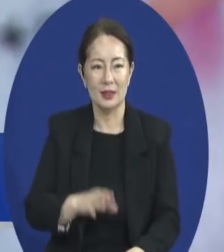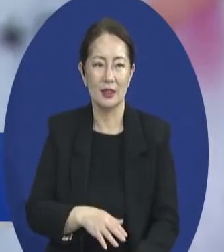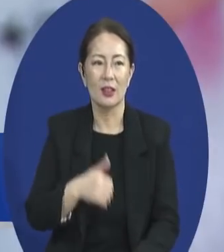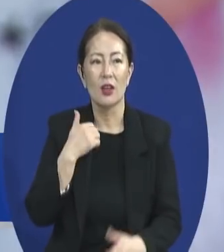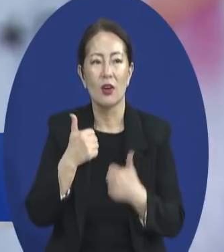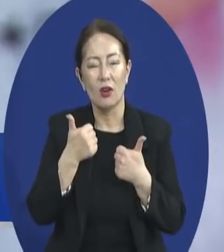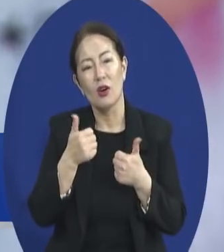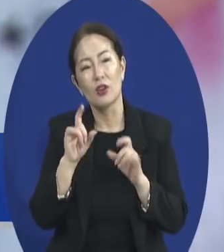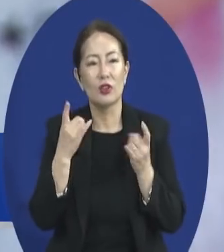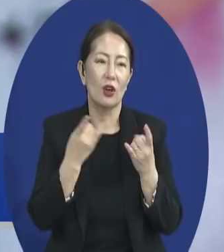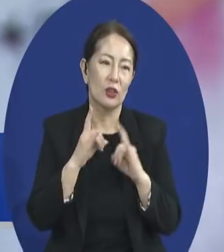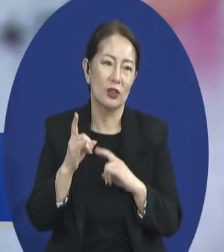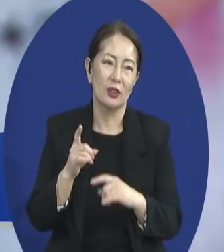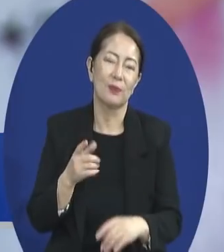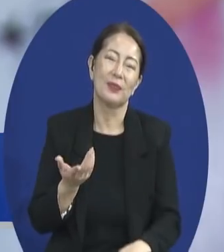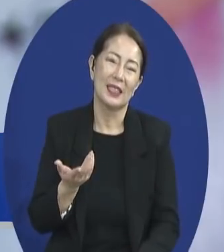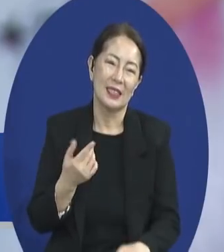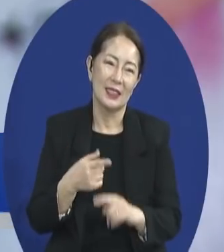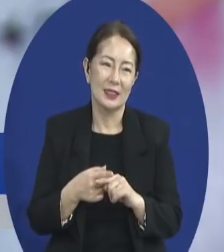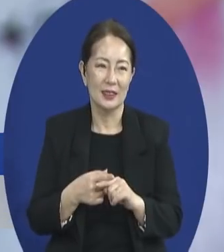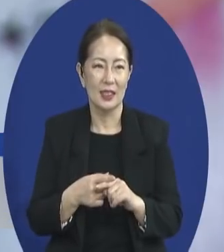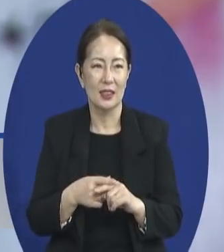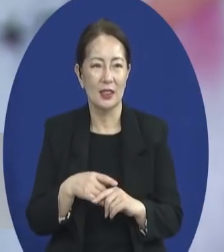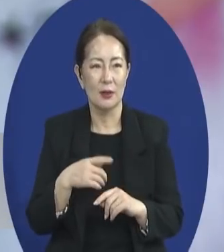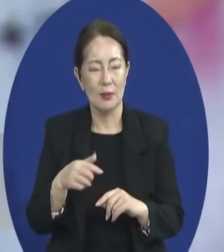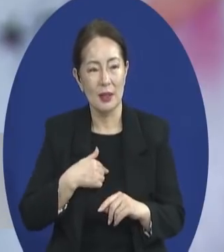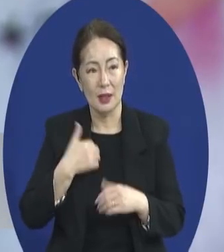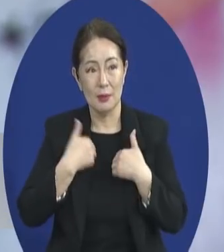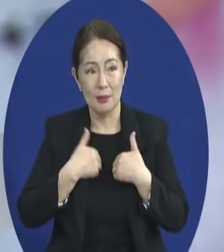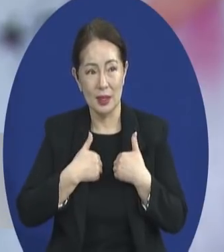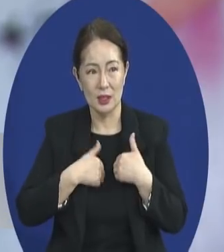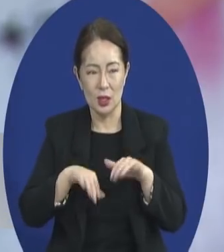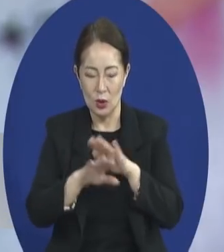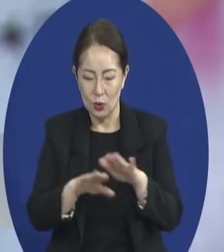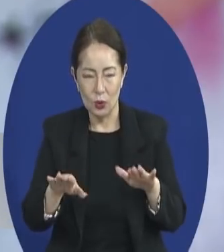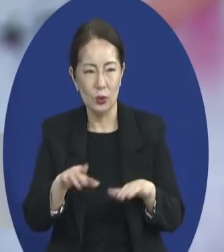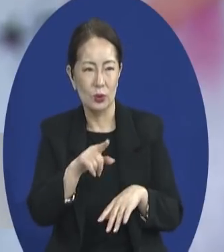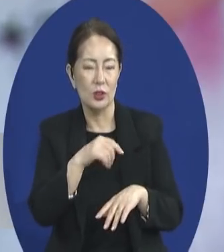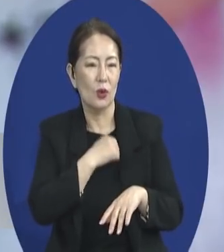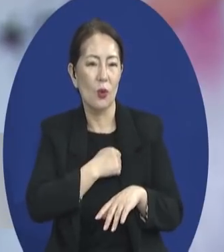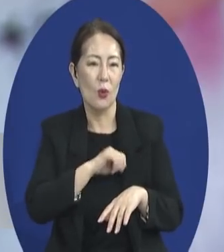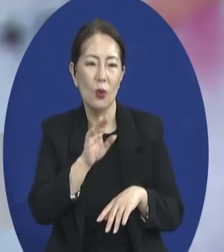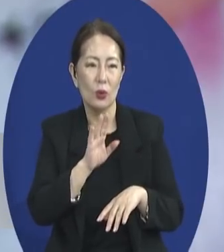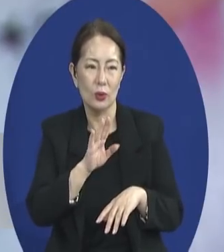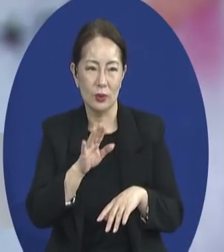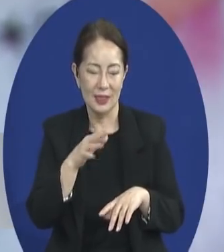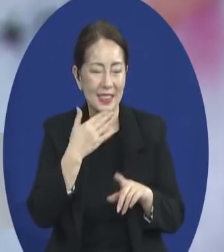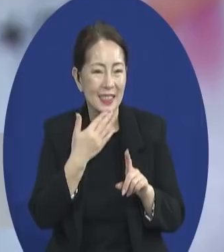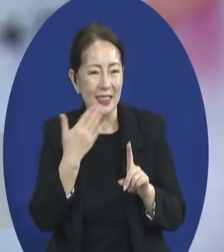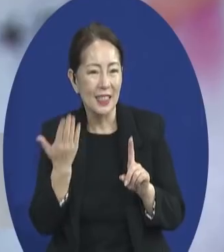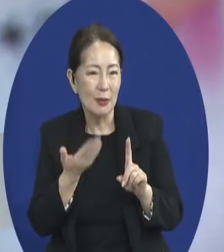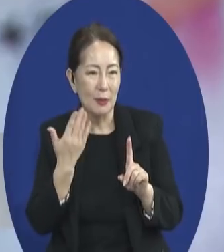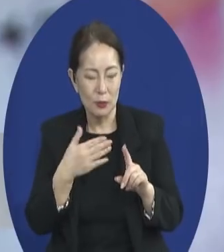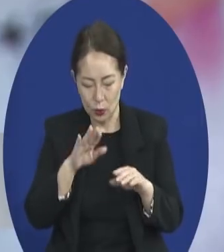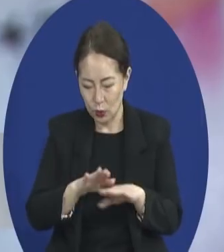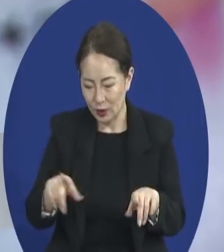гоё ингээд тоглоод ядчихт нөө. Ер нь бол манай агш амир хүүхдүүдтэйг уурлахгүйгээр амир инээж яг